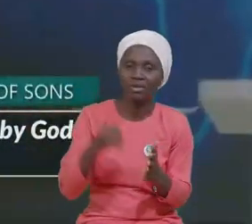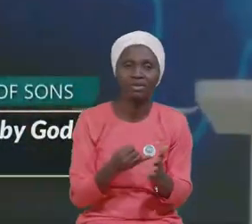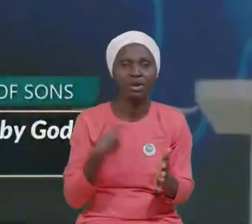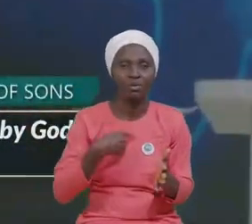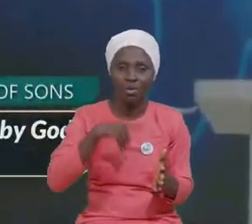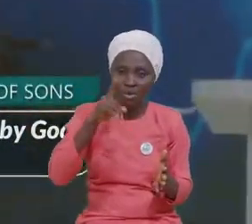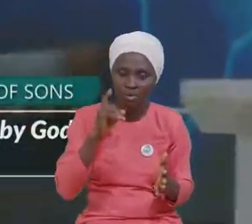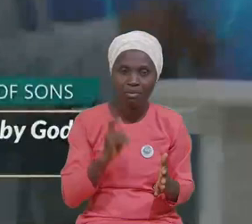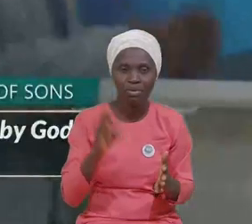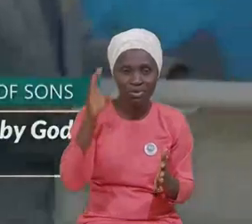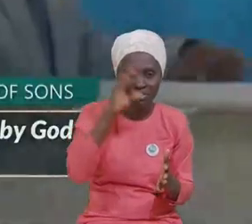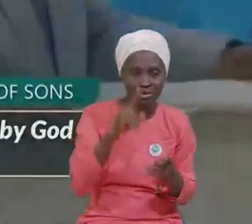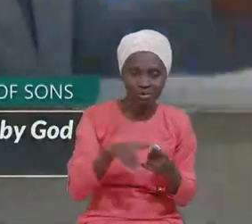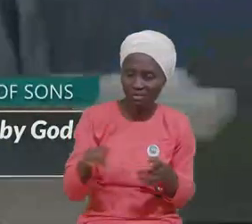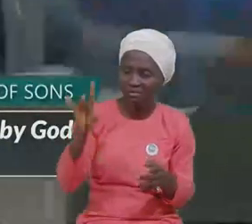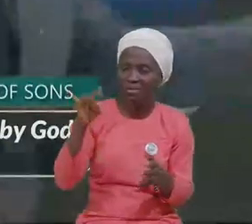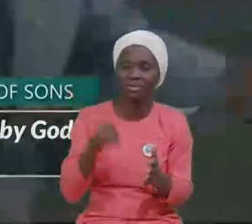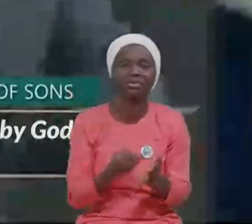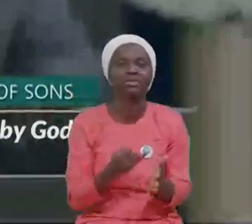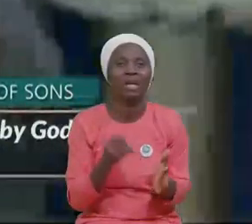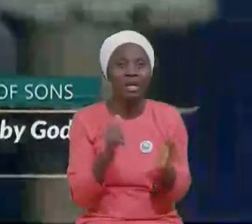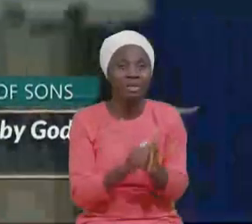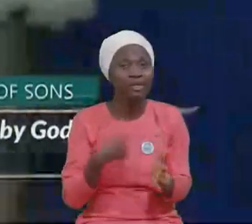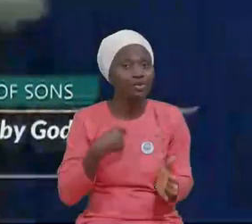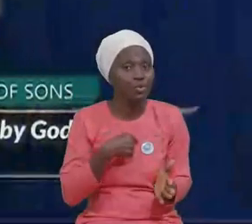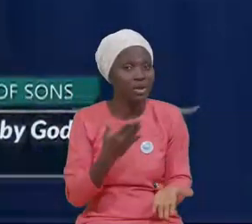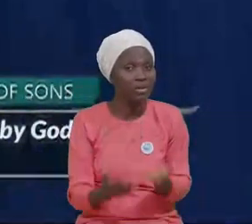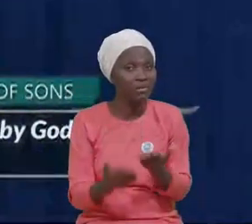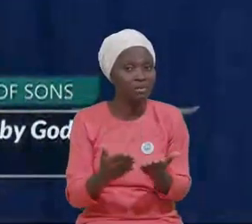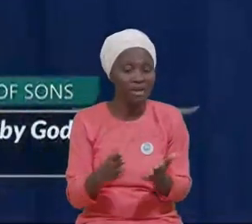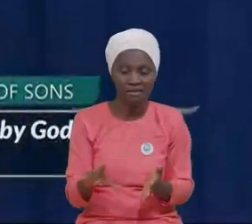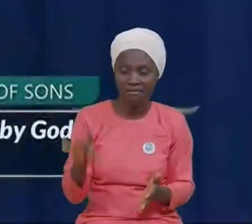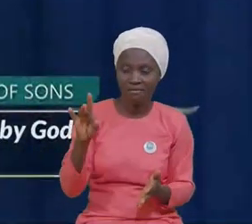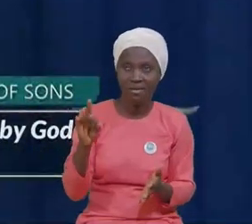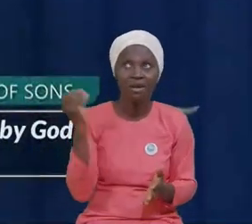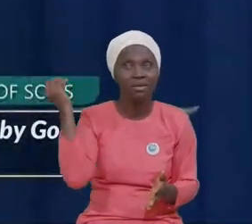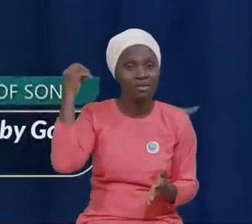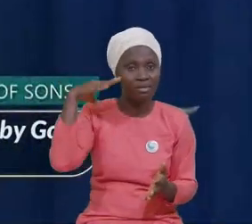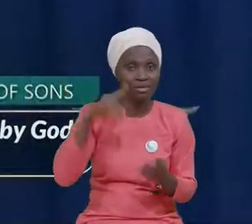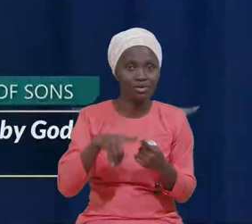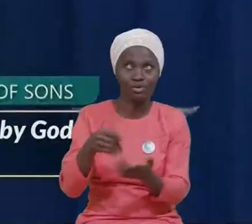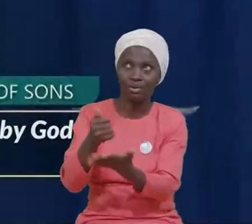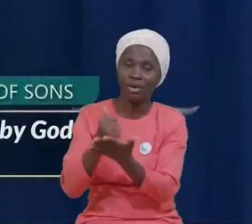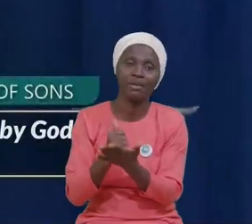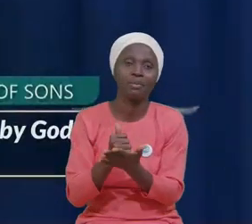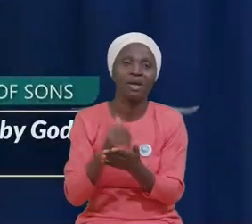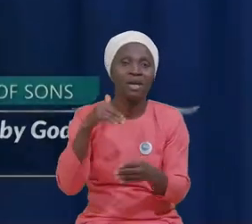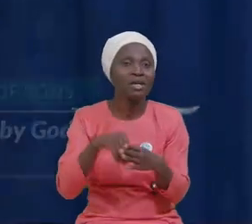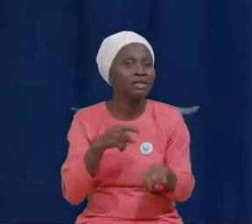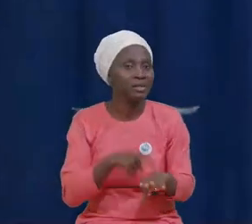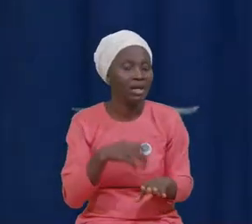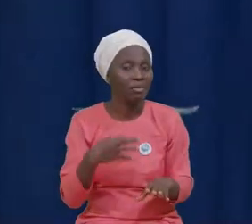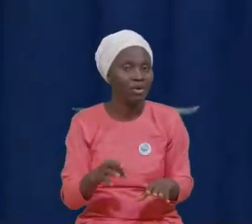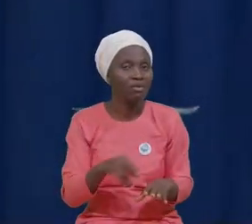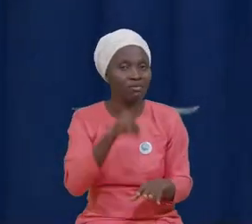Nous devons chercher et de trouver grâce pour être secouru dans